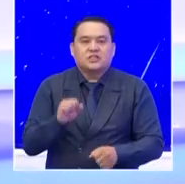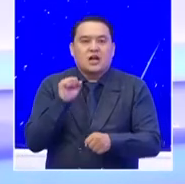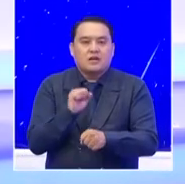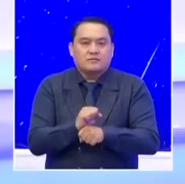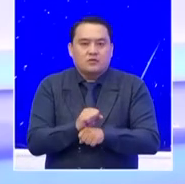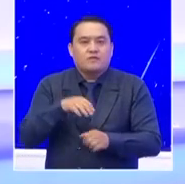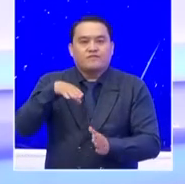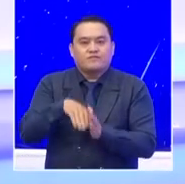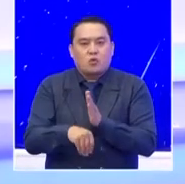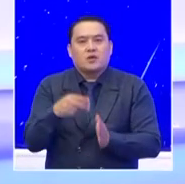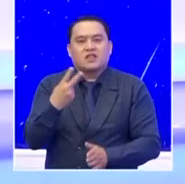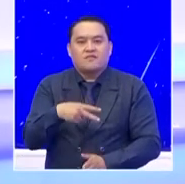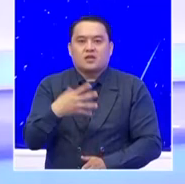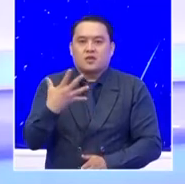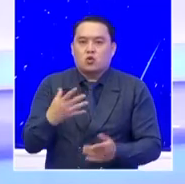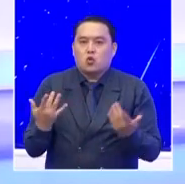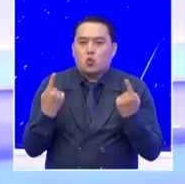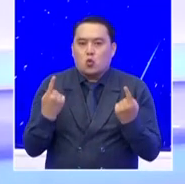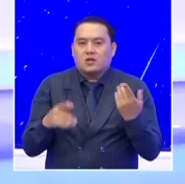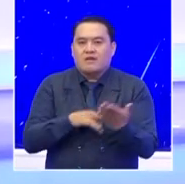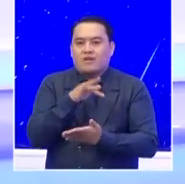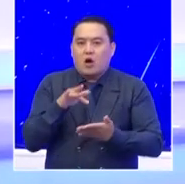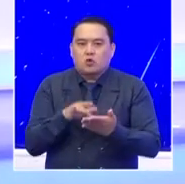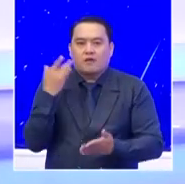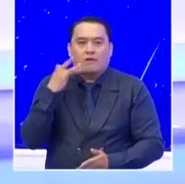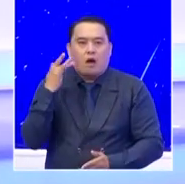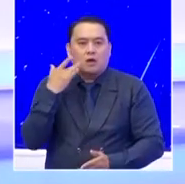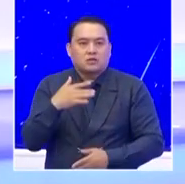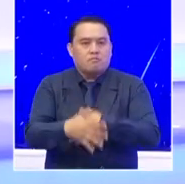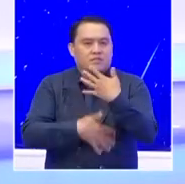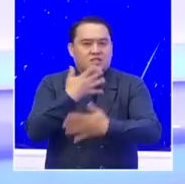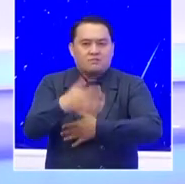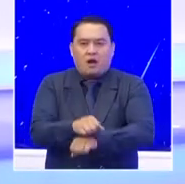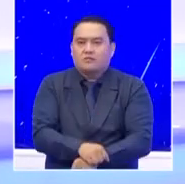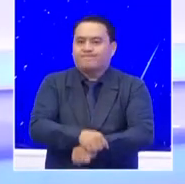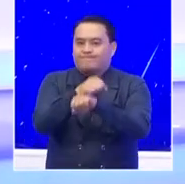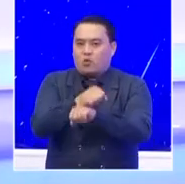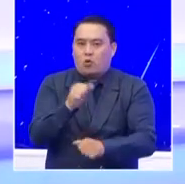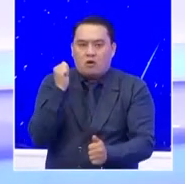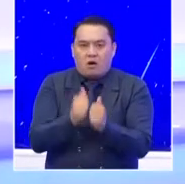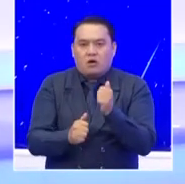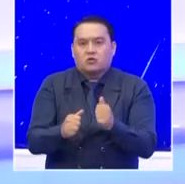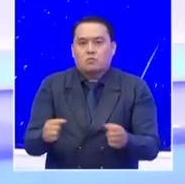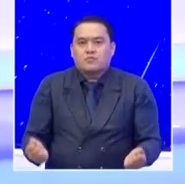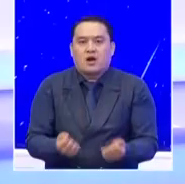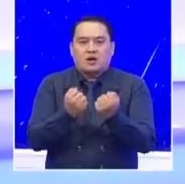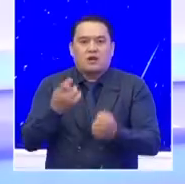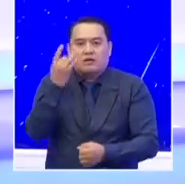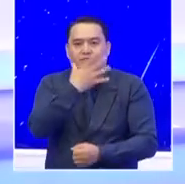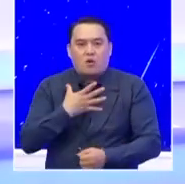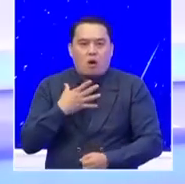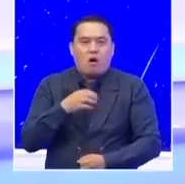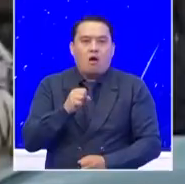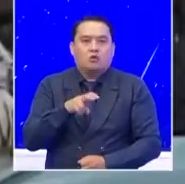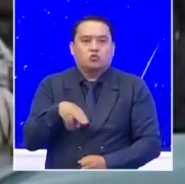Комендантский час введен по меньшей мере в 25 крупных городах США из-за беспорядков, которыми сопровождаются протесты в поддержку афроамериканца